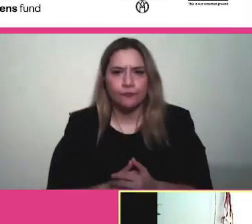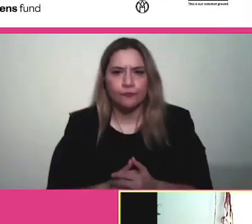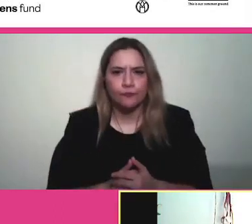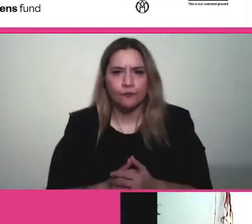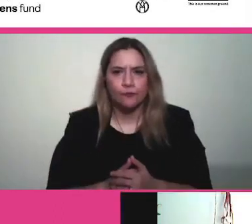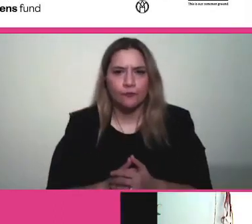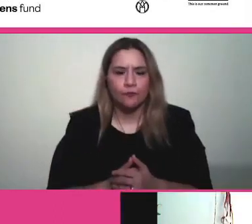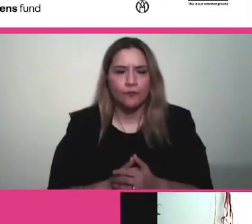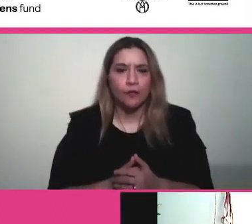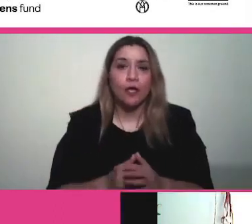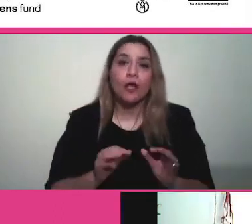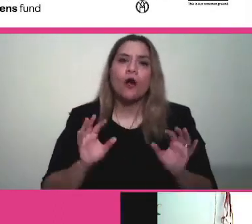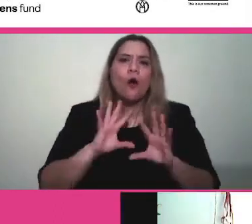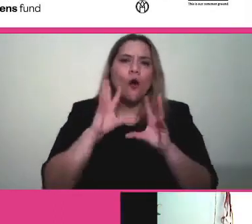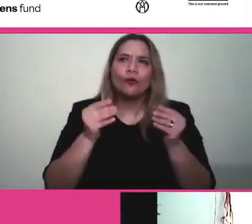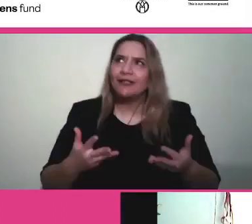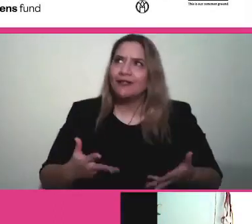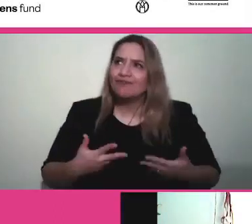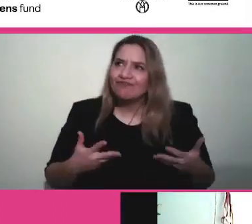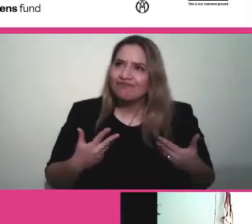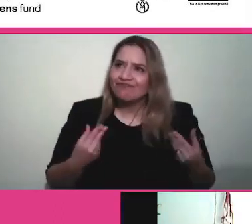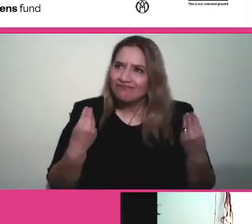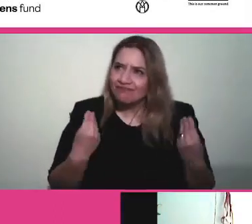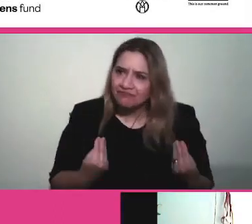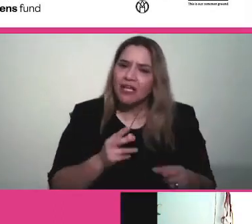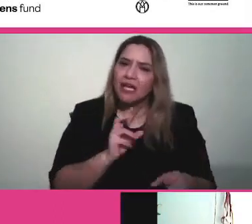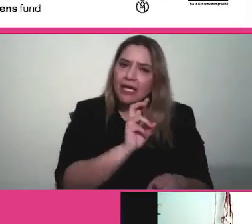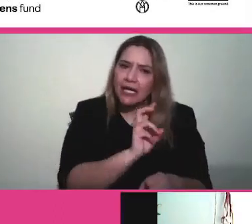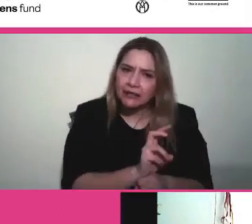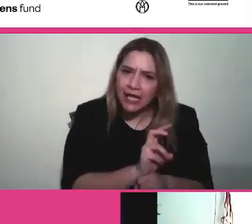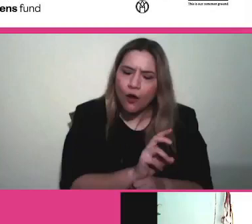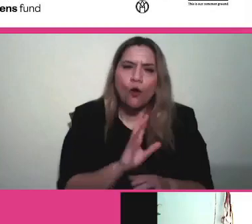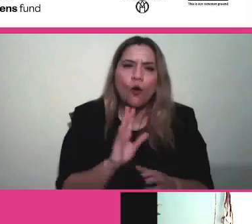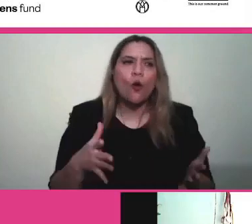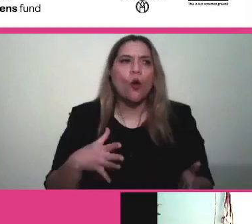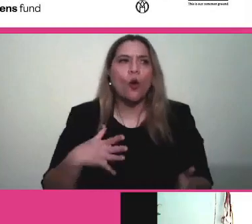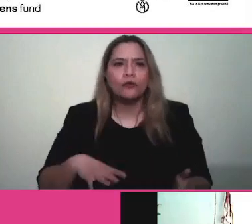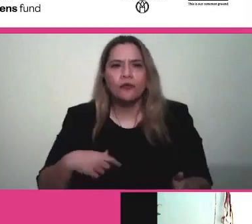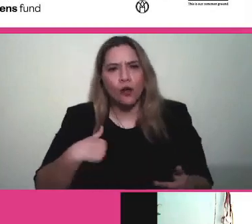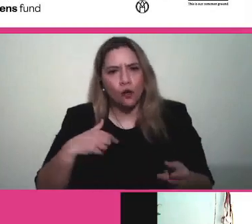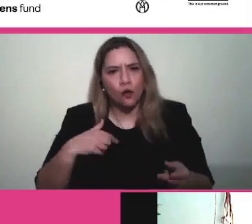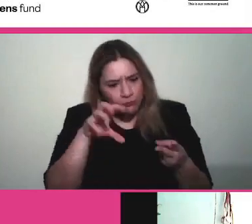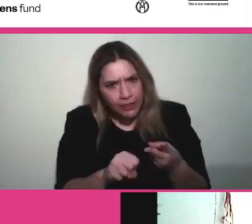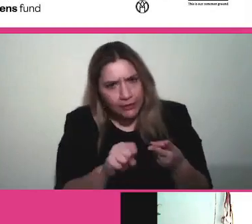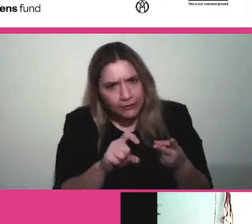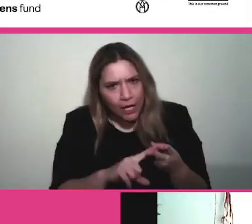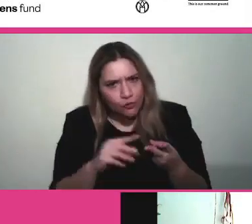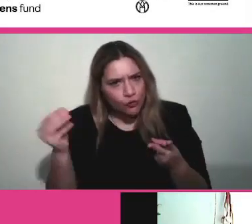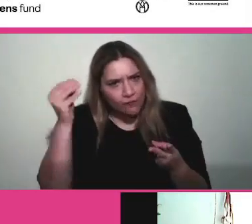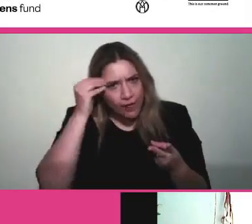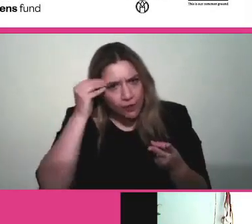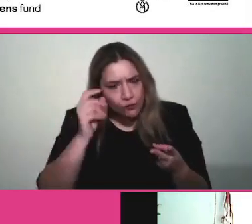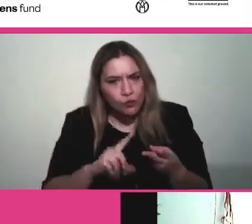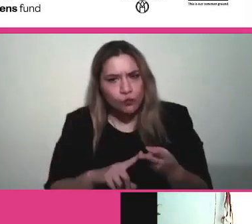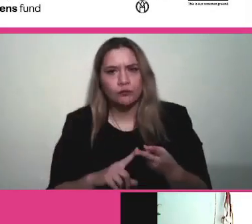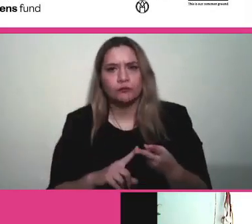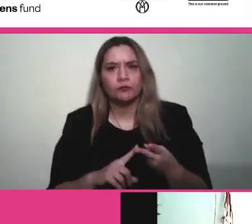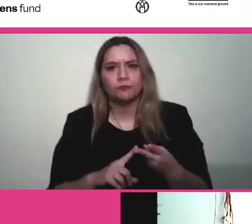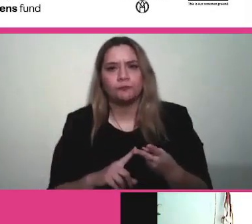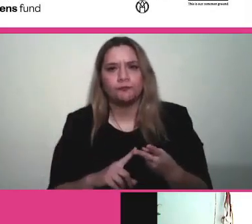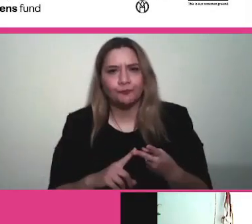μέλλον. Κρατάω το ευχάριστα. Κρατάω αυτά που θέλω εγώ, γιατί πραγματικά είναι ευχάριστα στο κεφάλι μου. Και